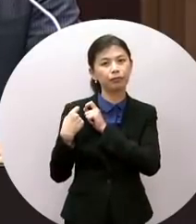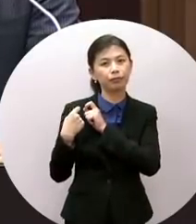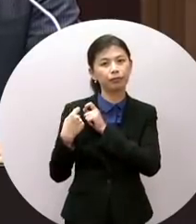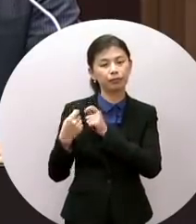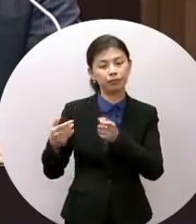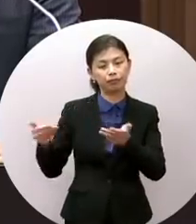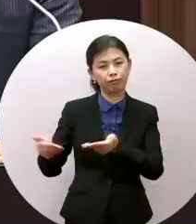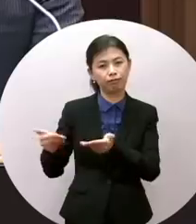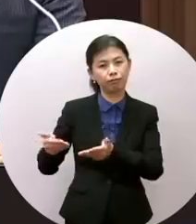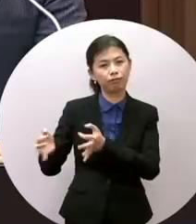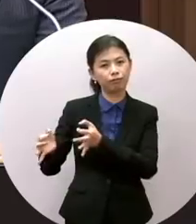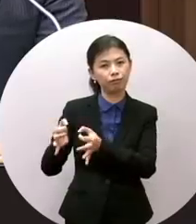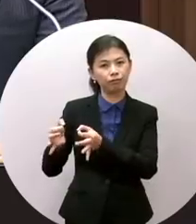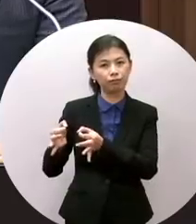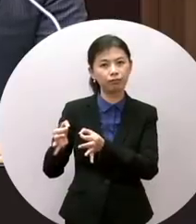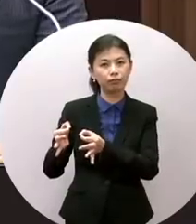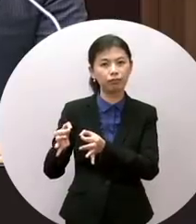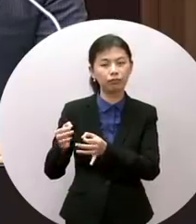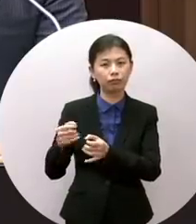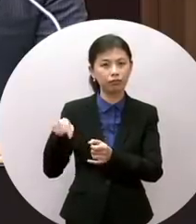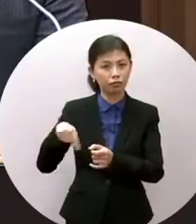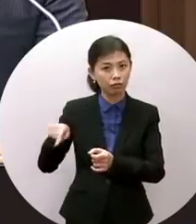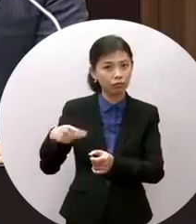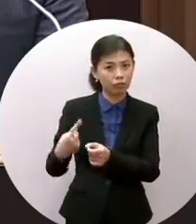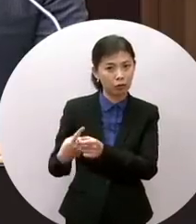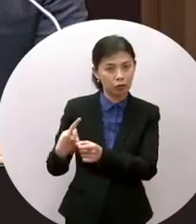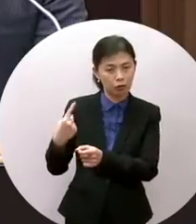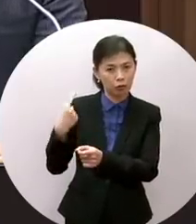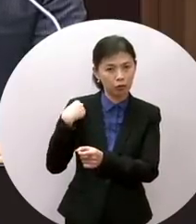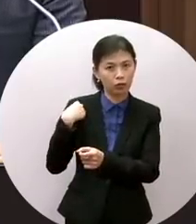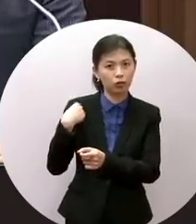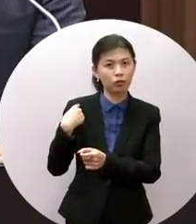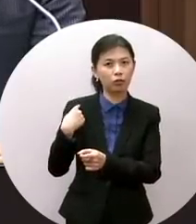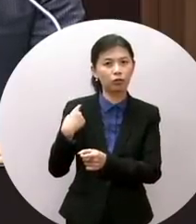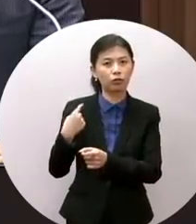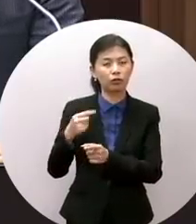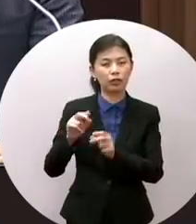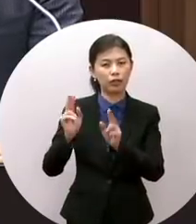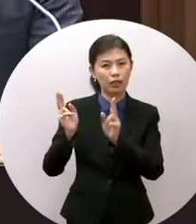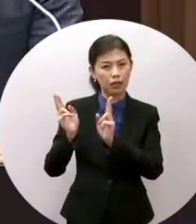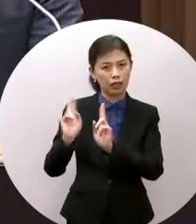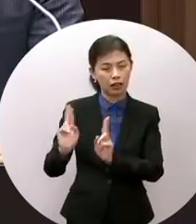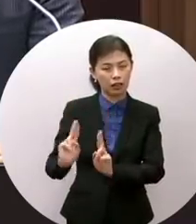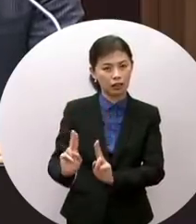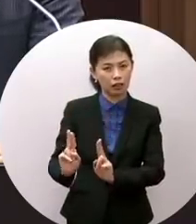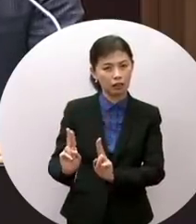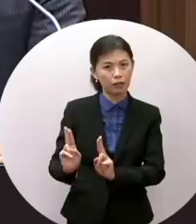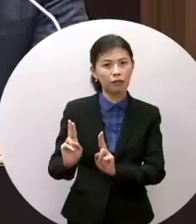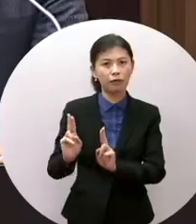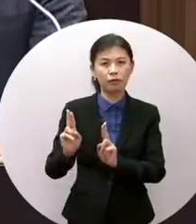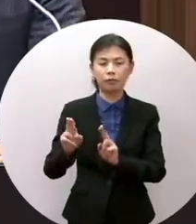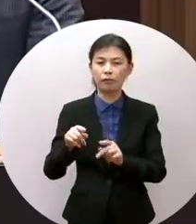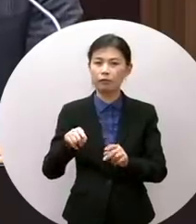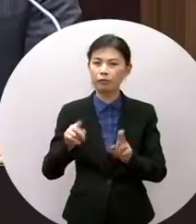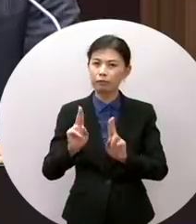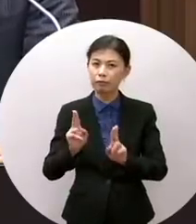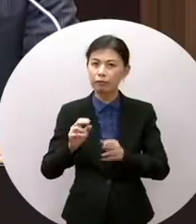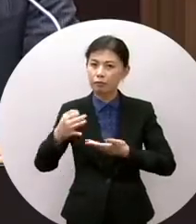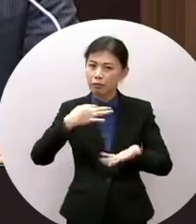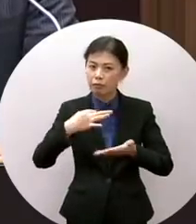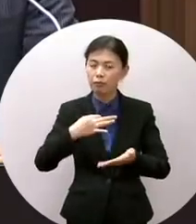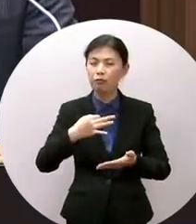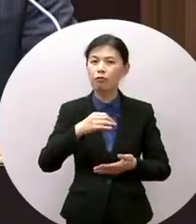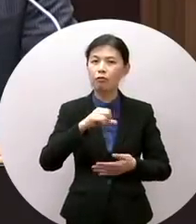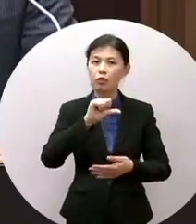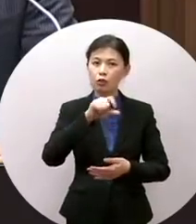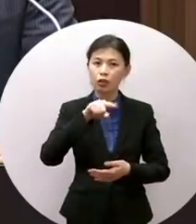商。继去年囤售啊，这个电价之后，你们从5.0改成5.5，